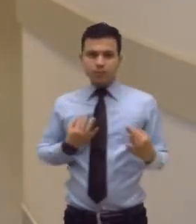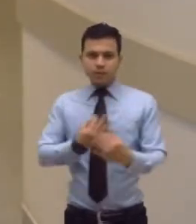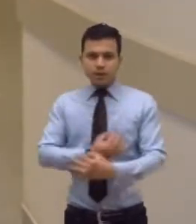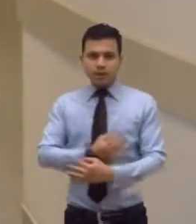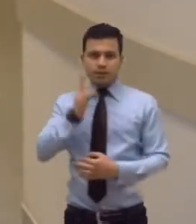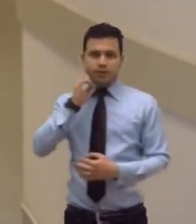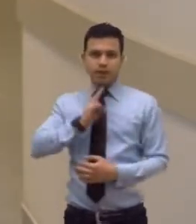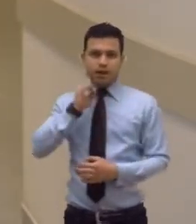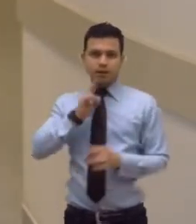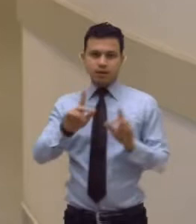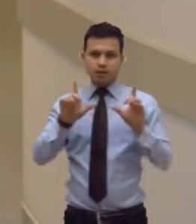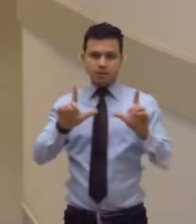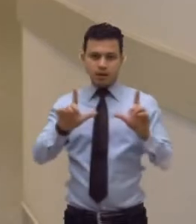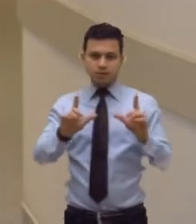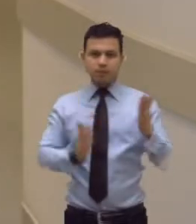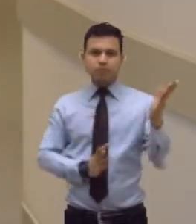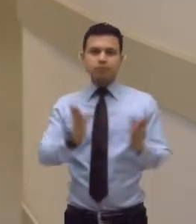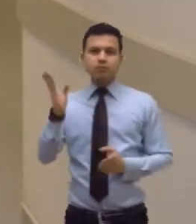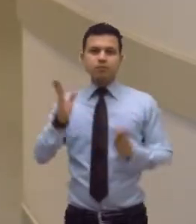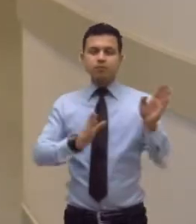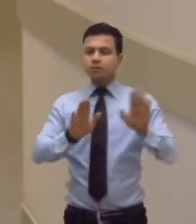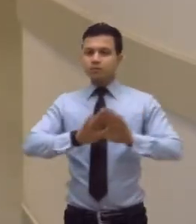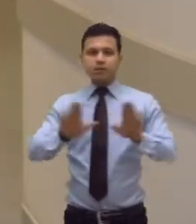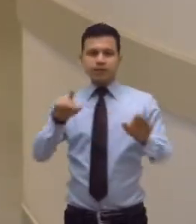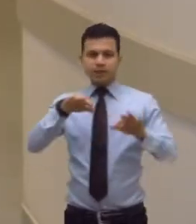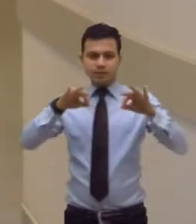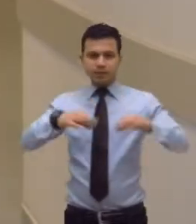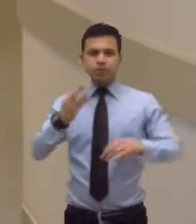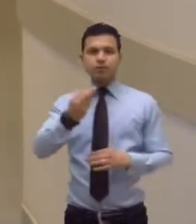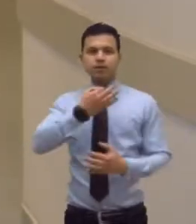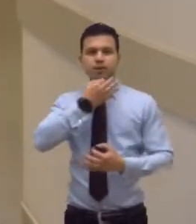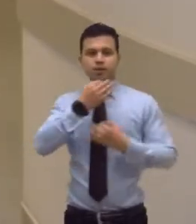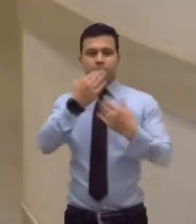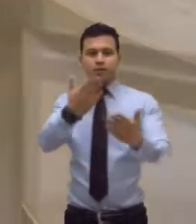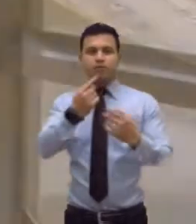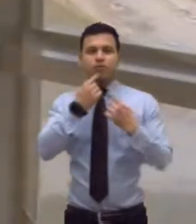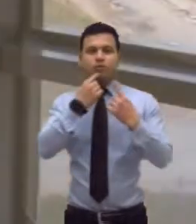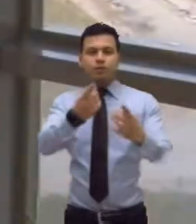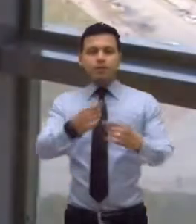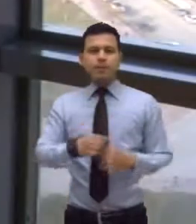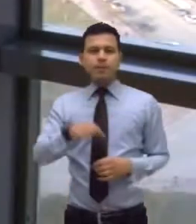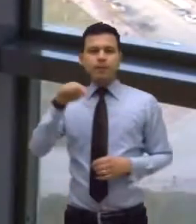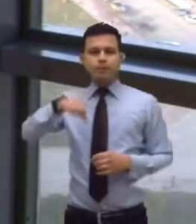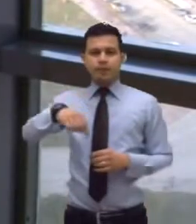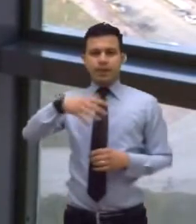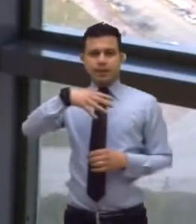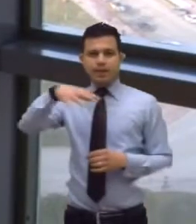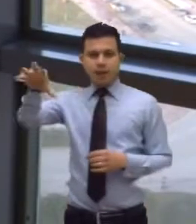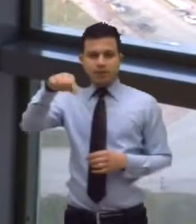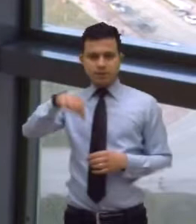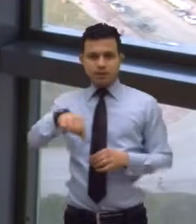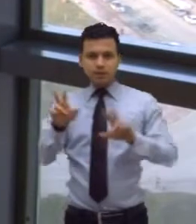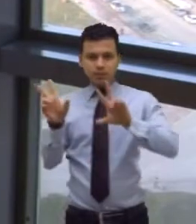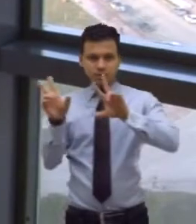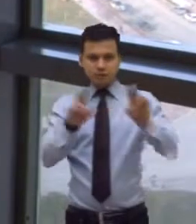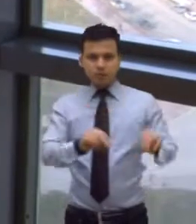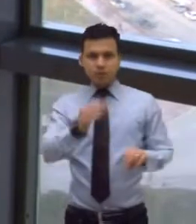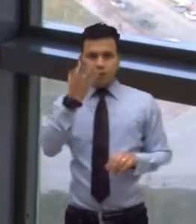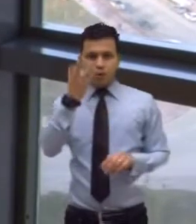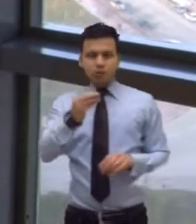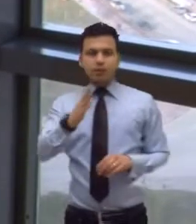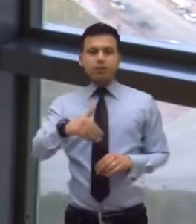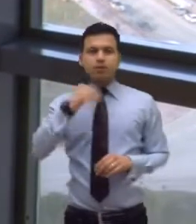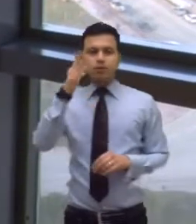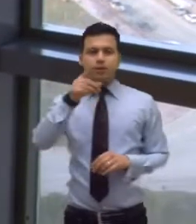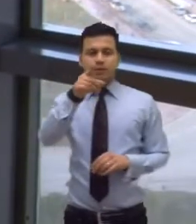karşılıklı saygı içerisinde hastane kurallarımıza özen gösterdiğiniz için şimdiden teşekkür ederiz. Servise yatışınız sonrasında